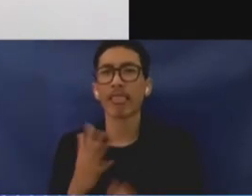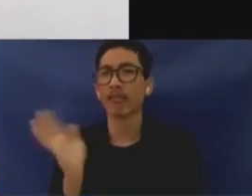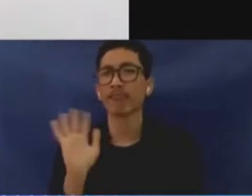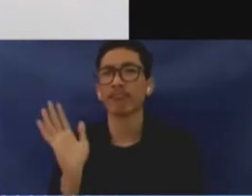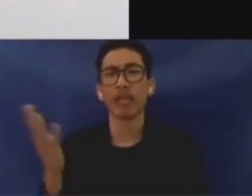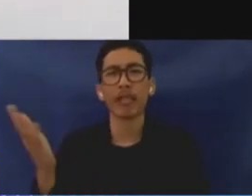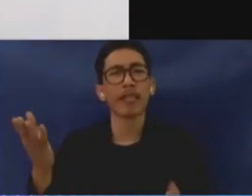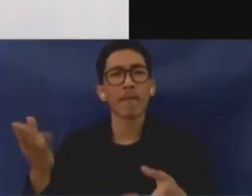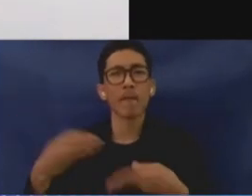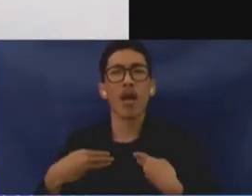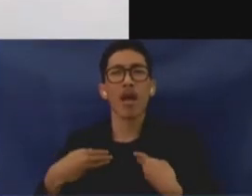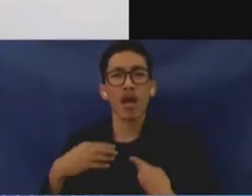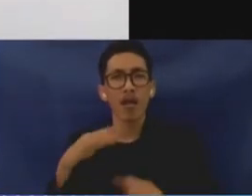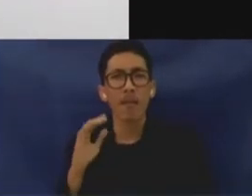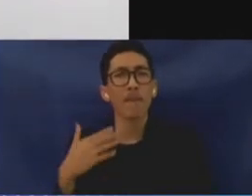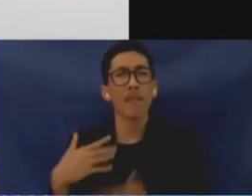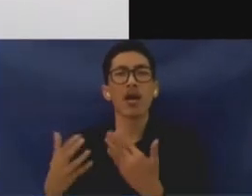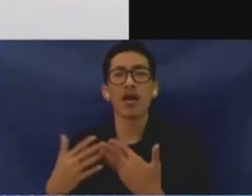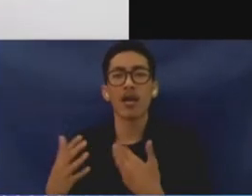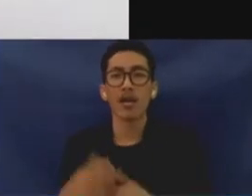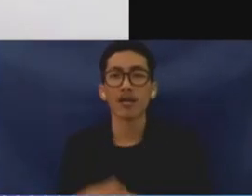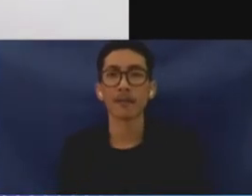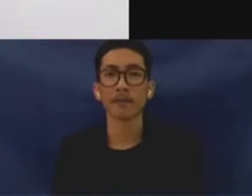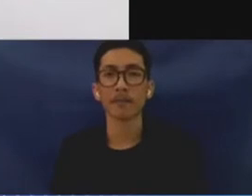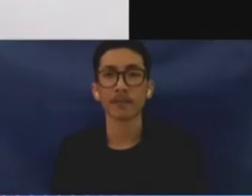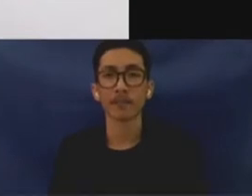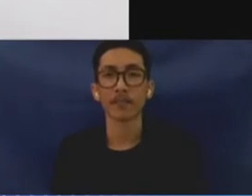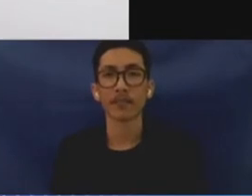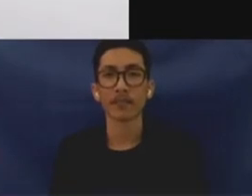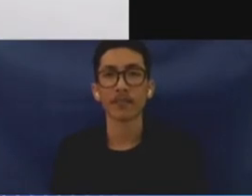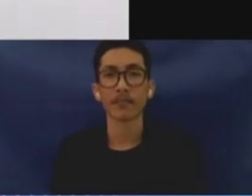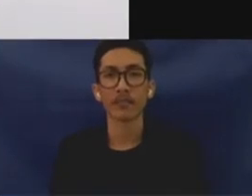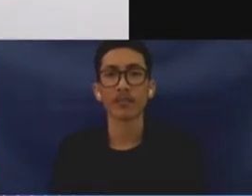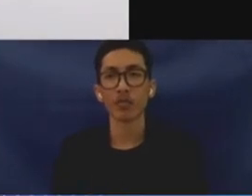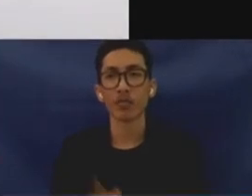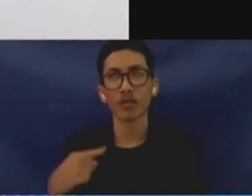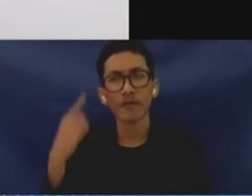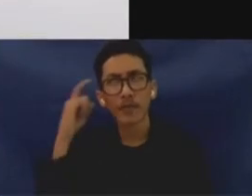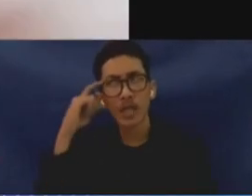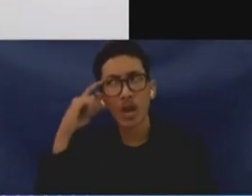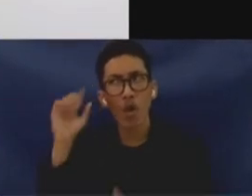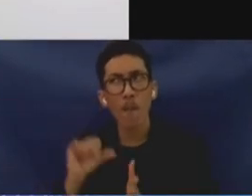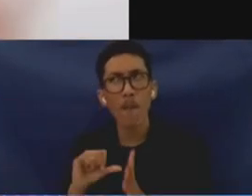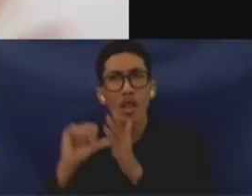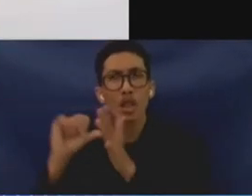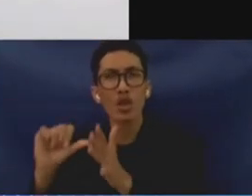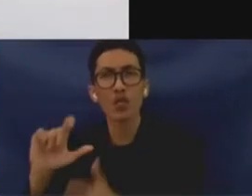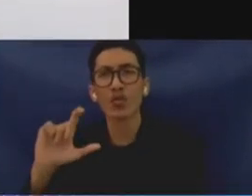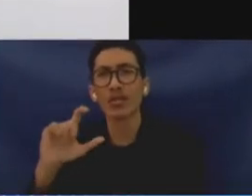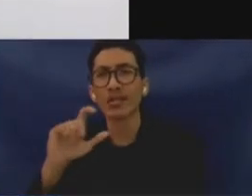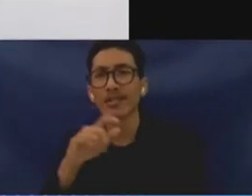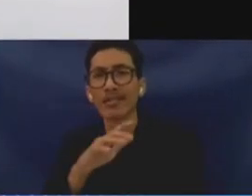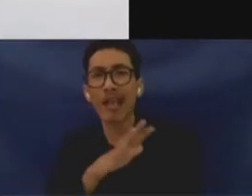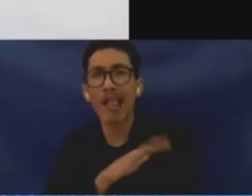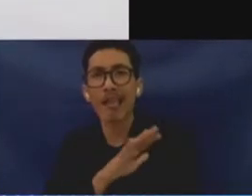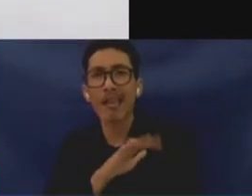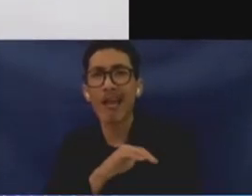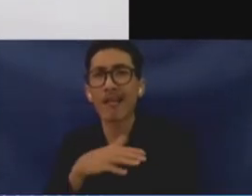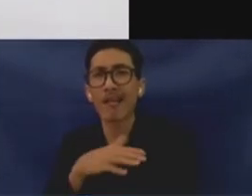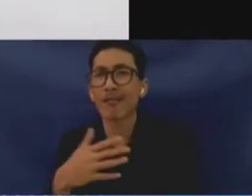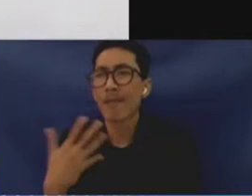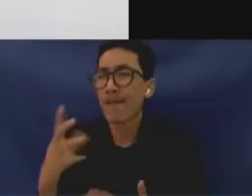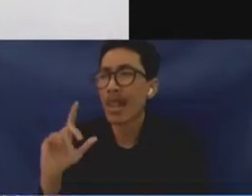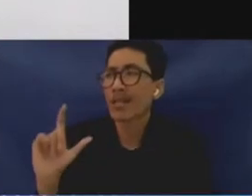terpikirkan adalah apa yang bisa kami lakukan untuk membantu Celia gitu. Okay, okay. Jadi grieving-nya tuh nggak terlalu lama gitu loh, karena yang